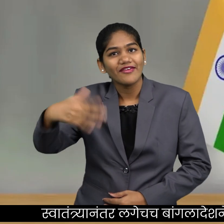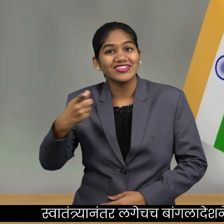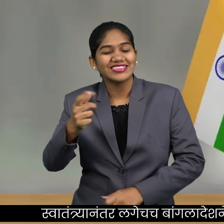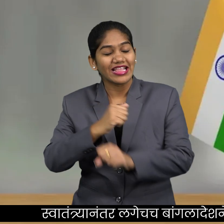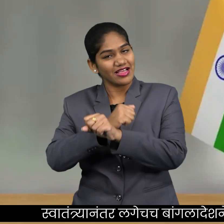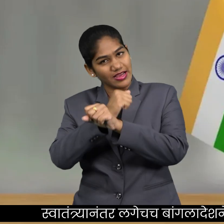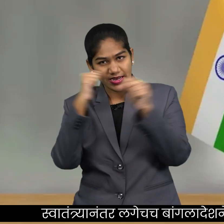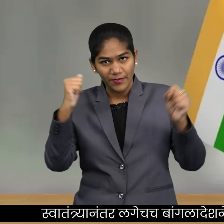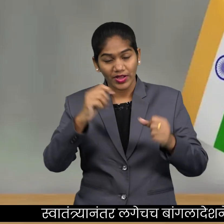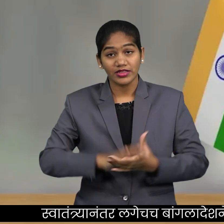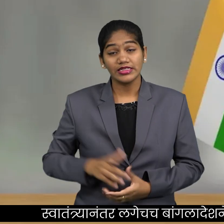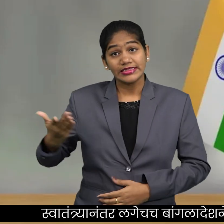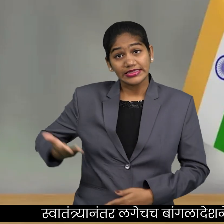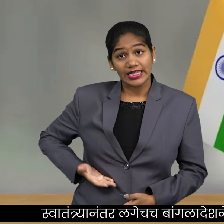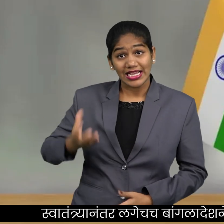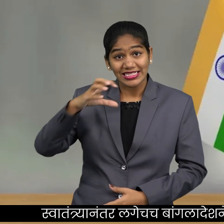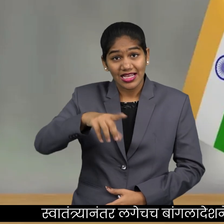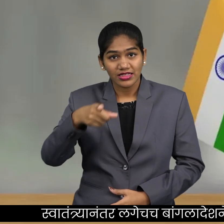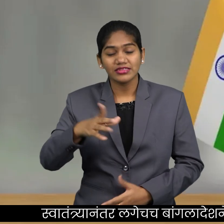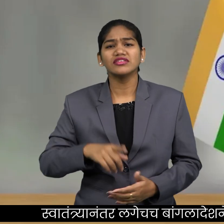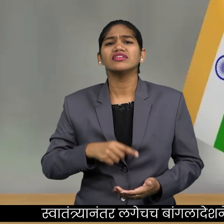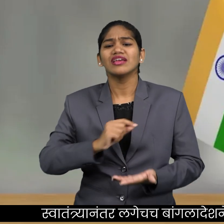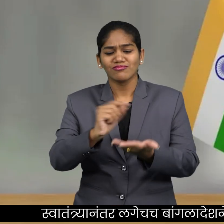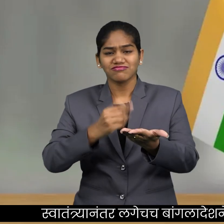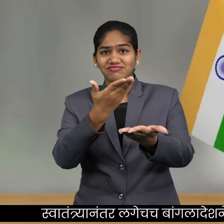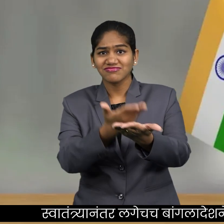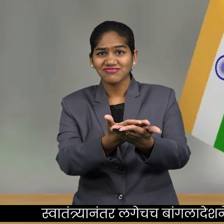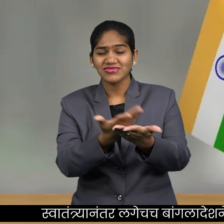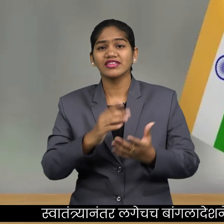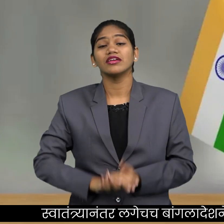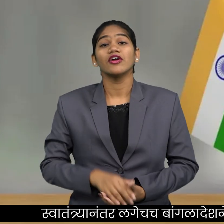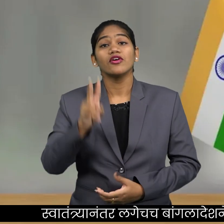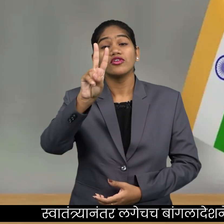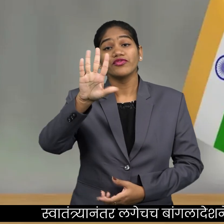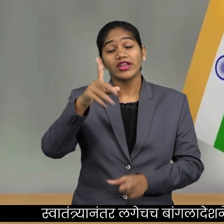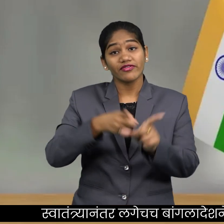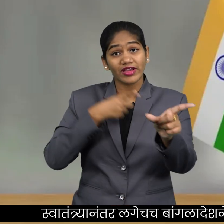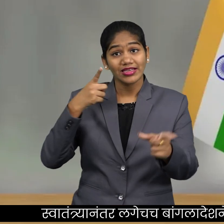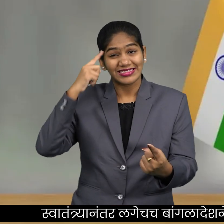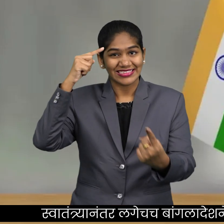स्वातंत्र्यानंतर लगेचच बांगलादेशने भारतासोबत 25 वर्षाचा शांतता करार केला.